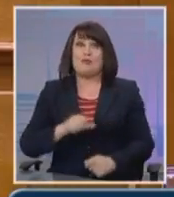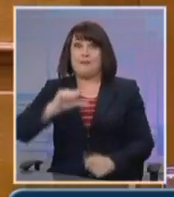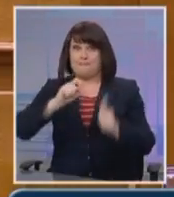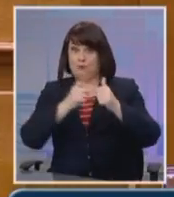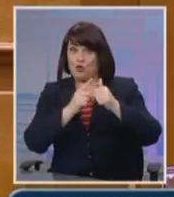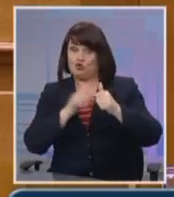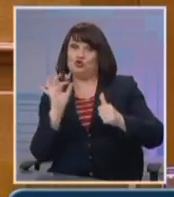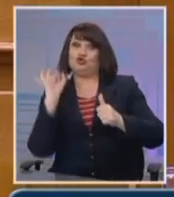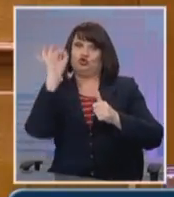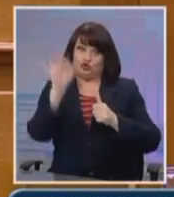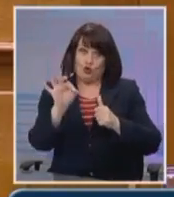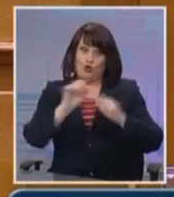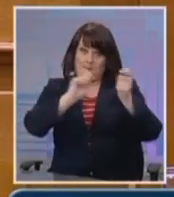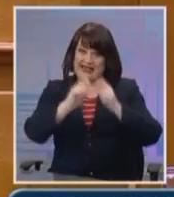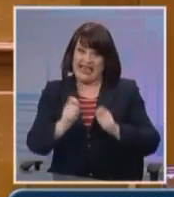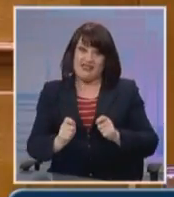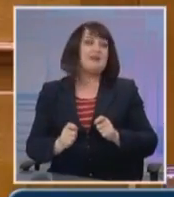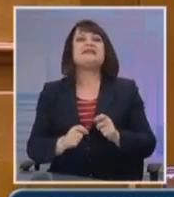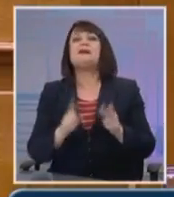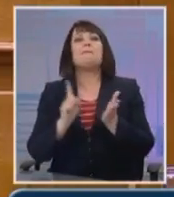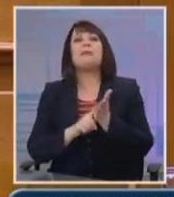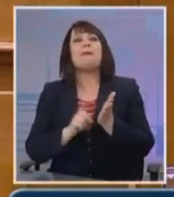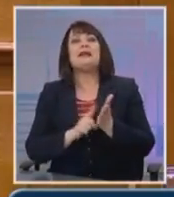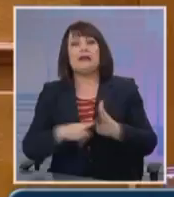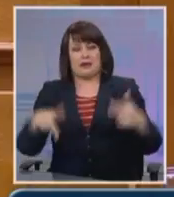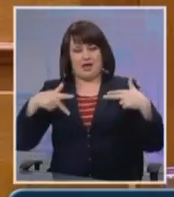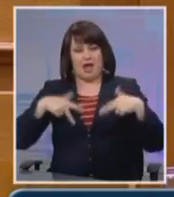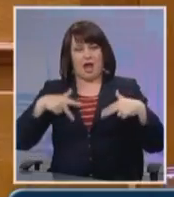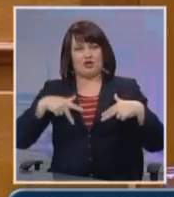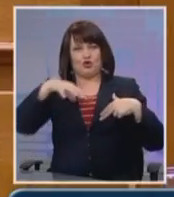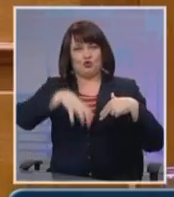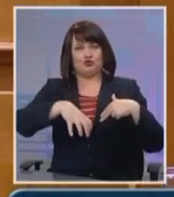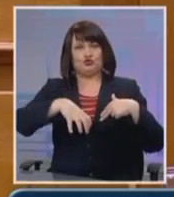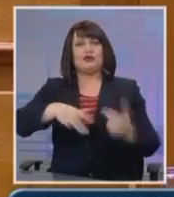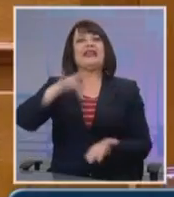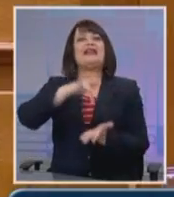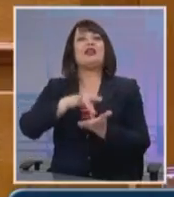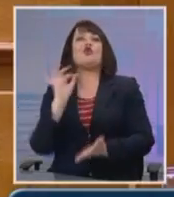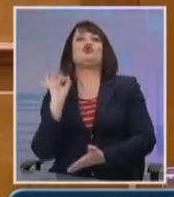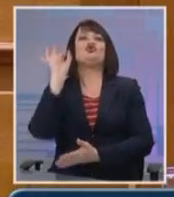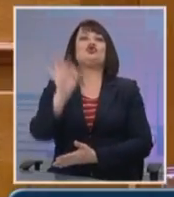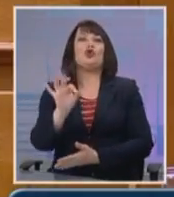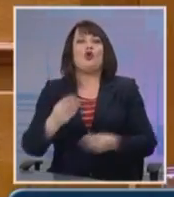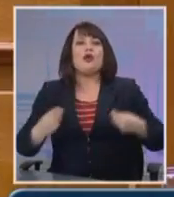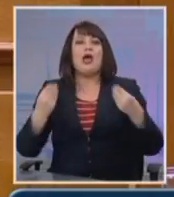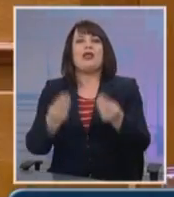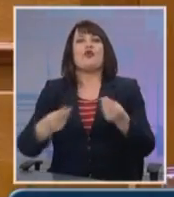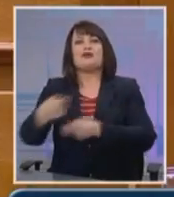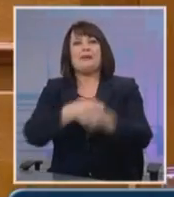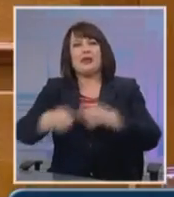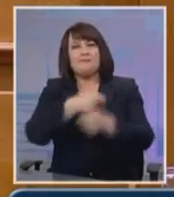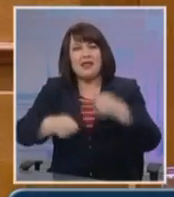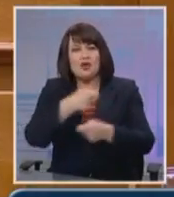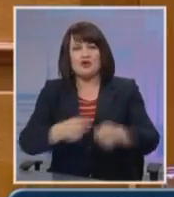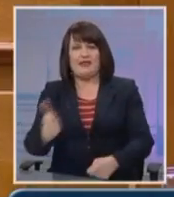στόχος οποιασδήποτε μεταρρύθμισης πρέπει να είναι ένα κράτος το οποίο θα έχει ως κεντρικό στόχο να δίνει οξυγόνο στην επιχειρηματικότητα και